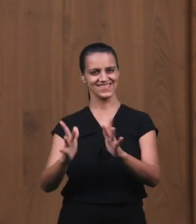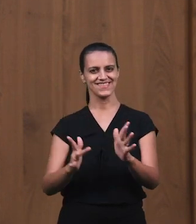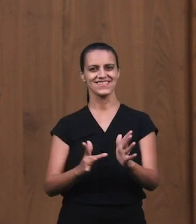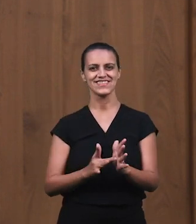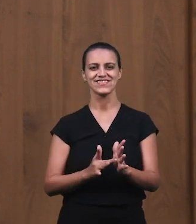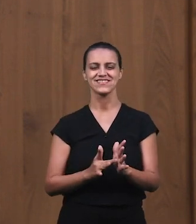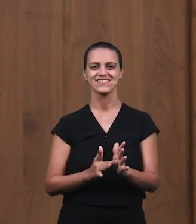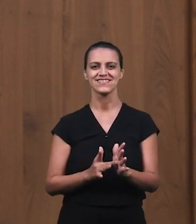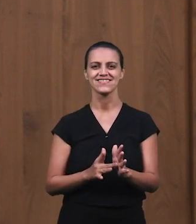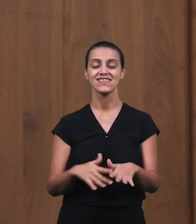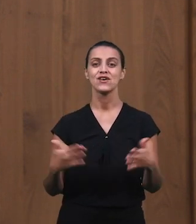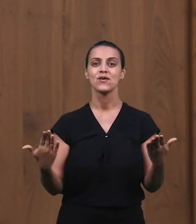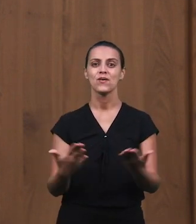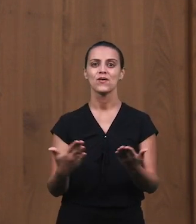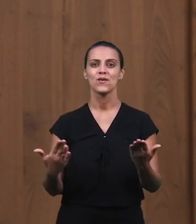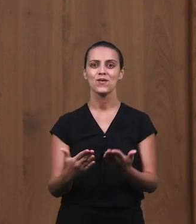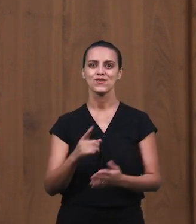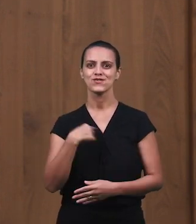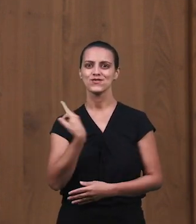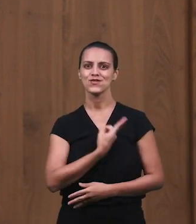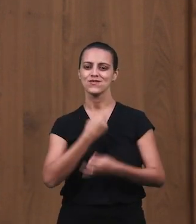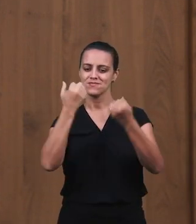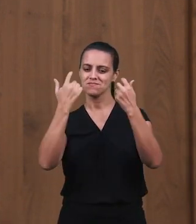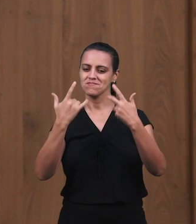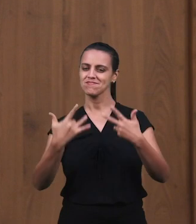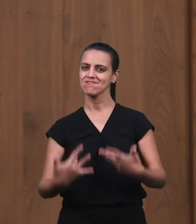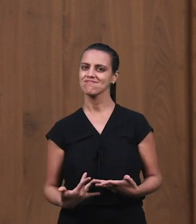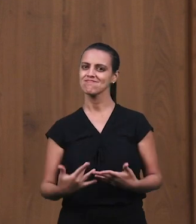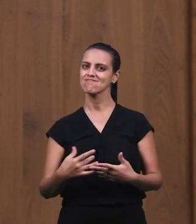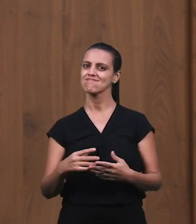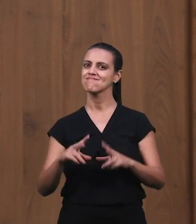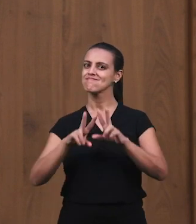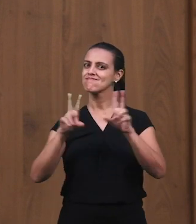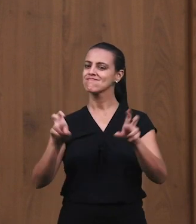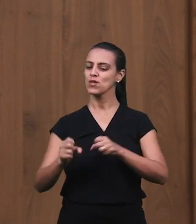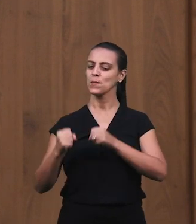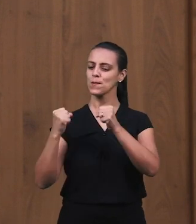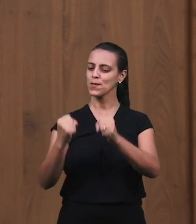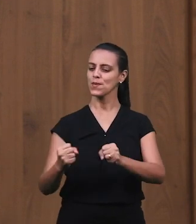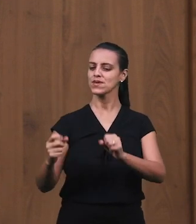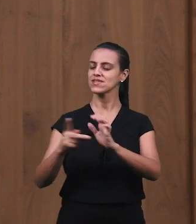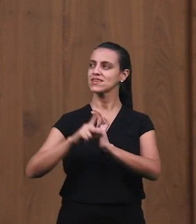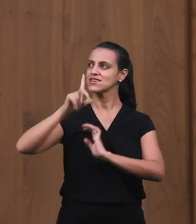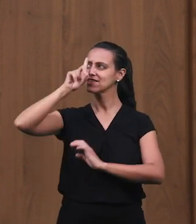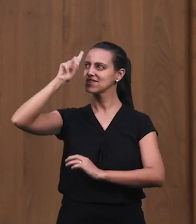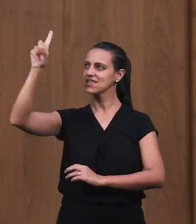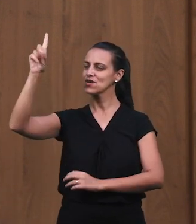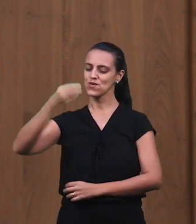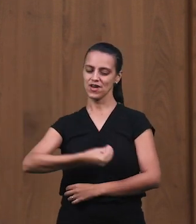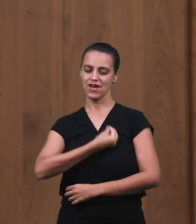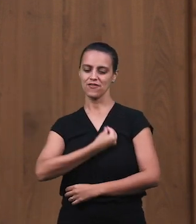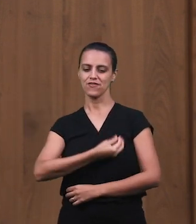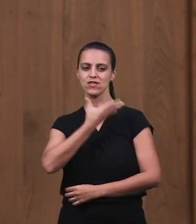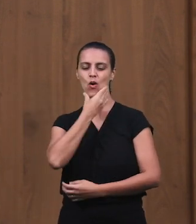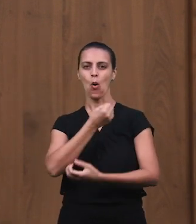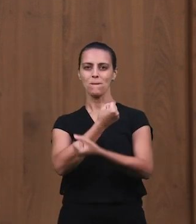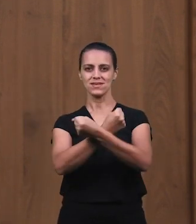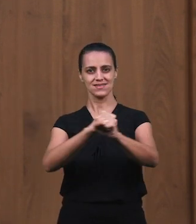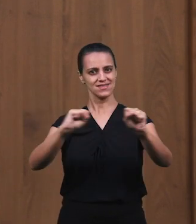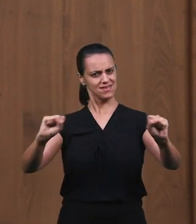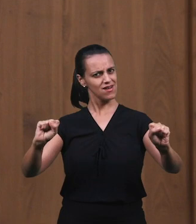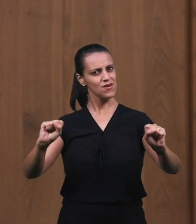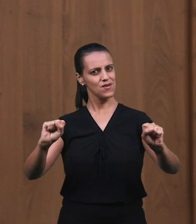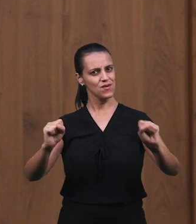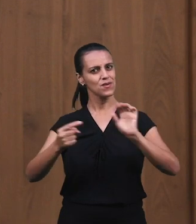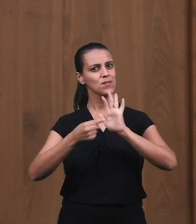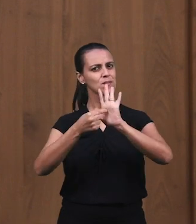Jésus. Aujourd'hui, nous allons parler sur le pouvoir de Dieu dans la vie de Samson. dans cette étude porte sur le